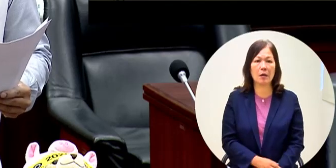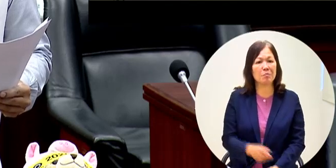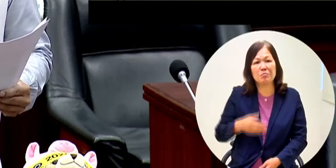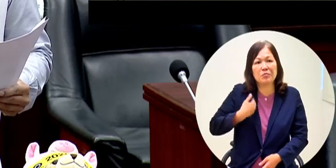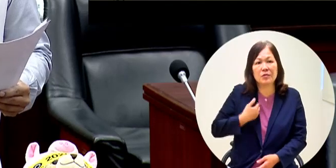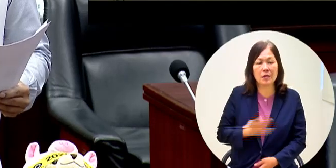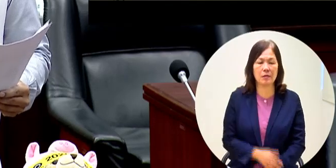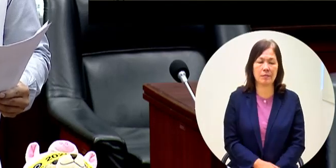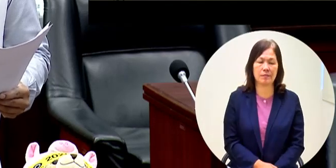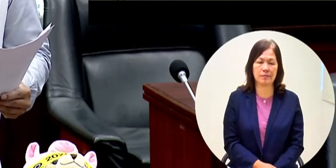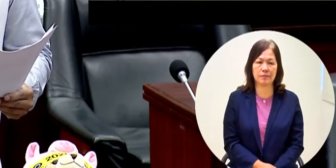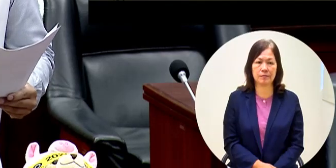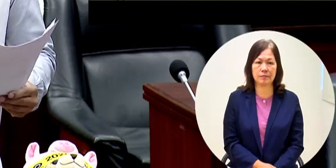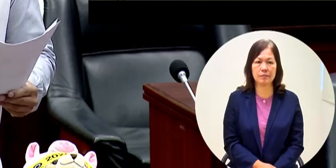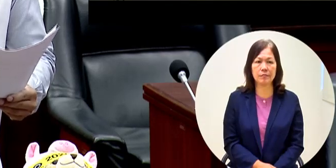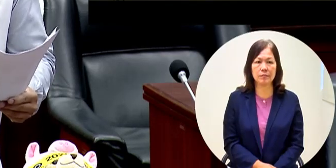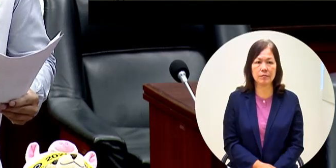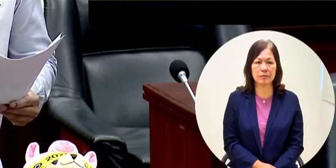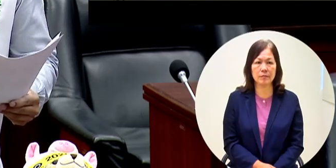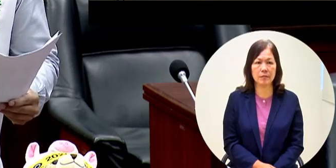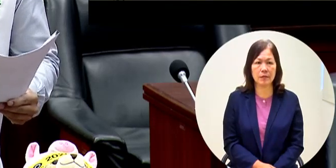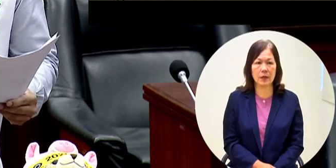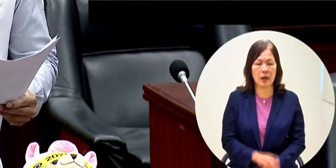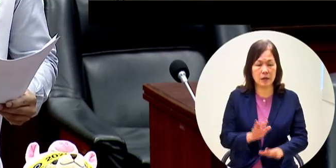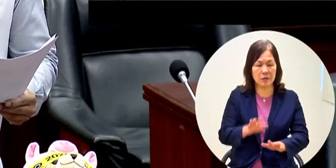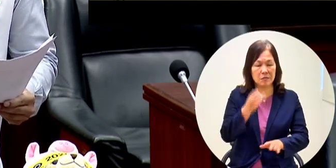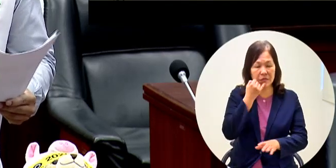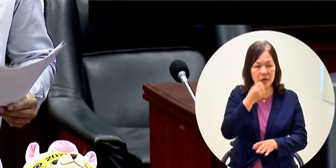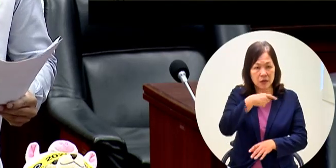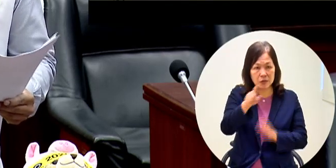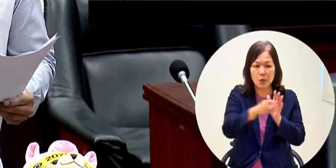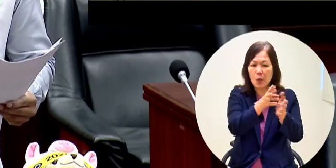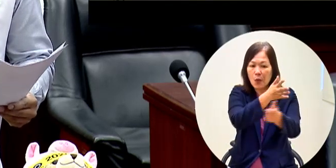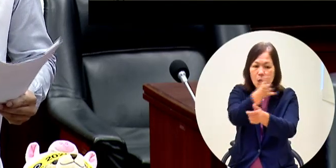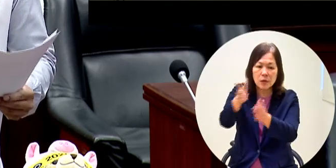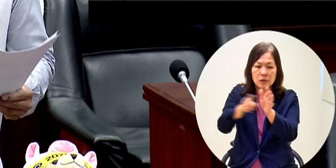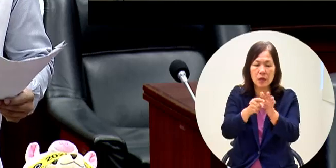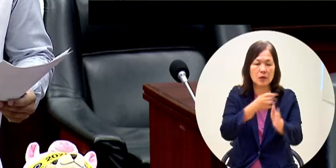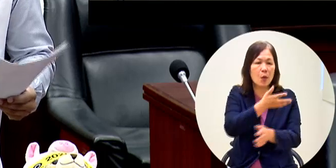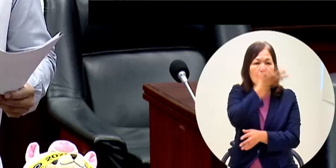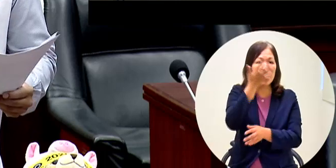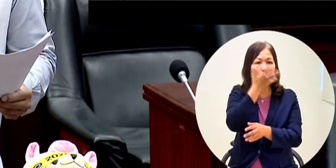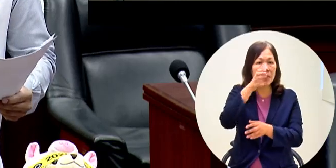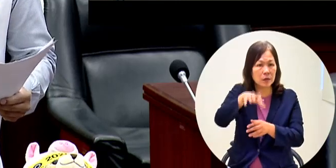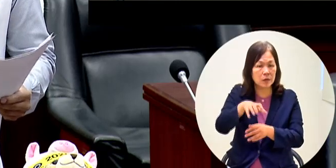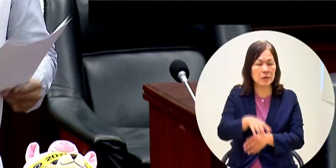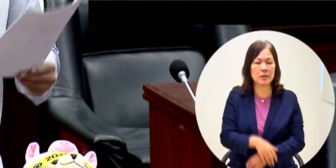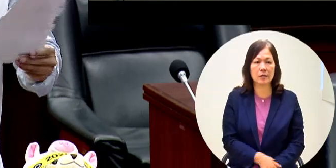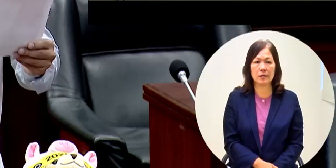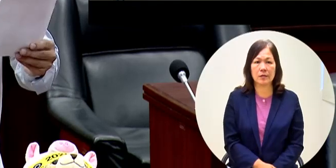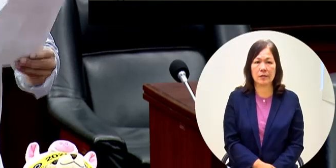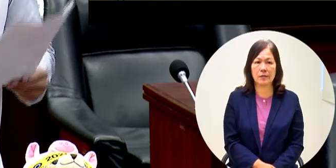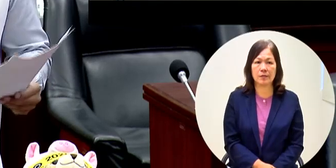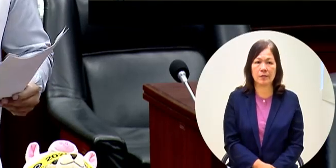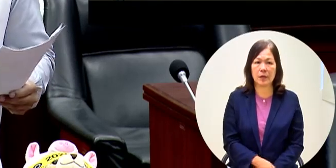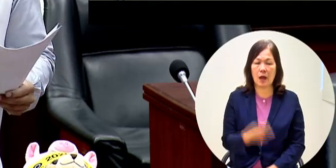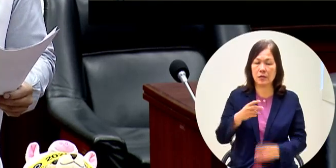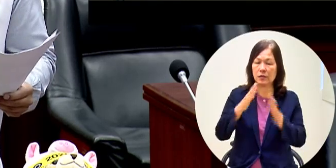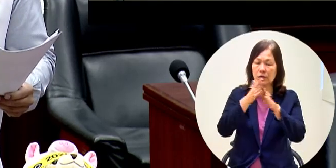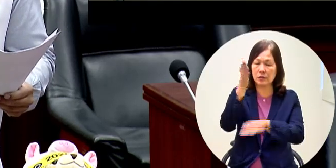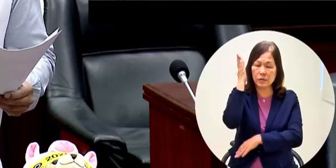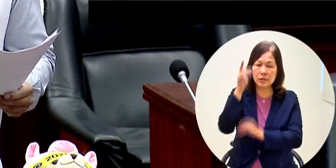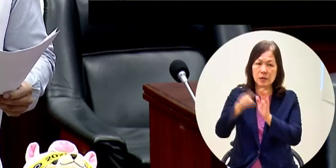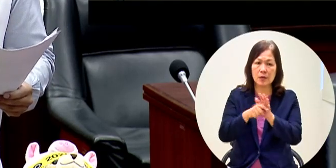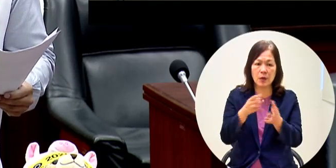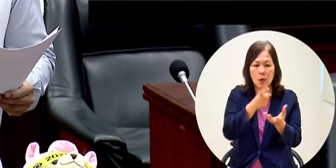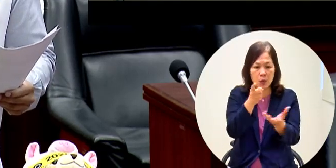吼，我相信你能去问看是公共局的人员。啊，是市府看这个花